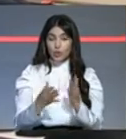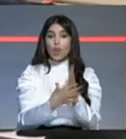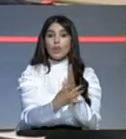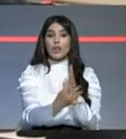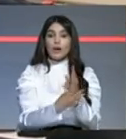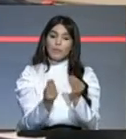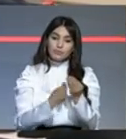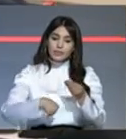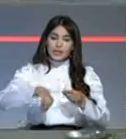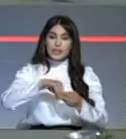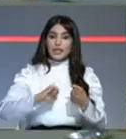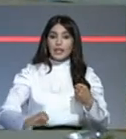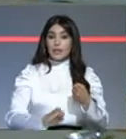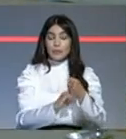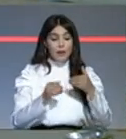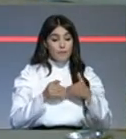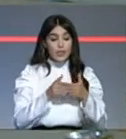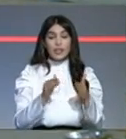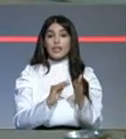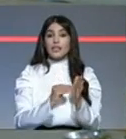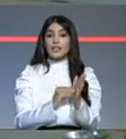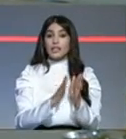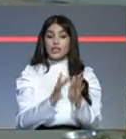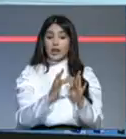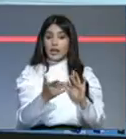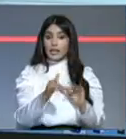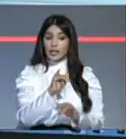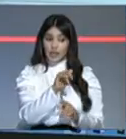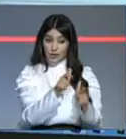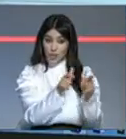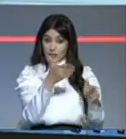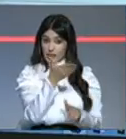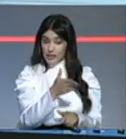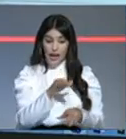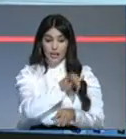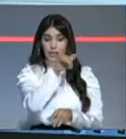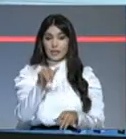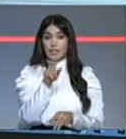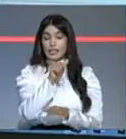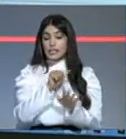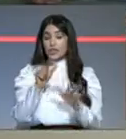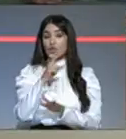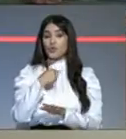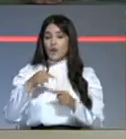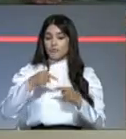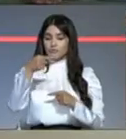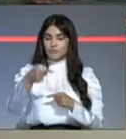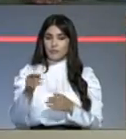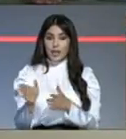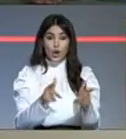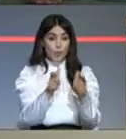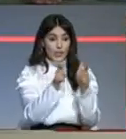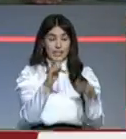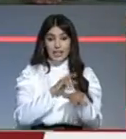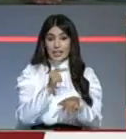القروض الاضافيه تم فتح باب التسجيل الالكتروني لفائدتها الى غايه سته وانا القادمه المؤسسات المتضرره